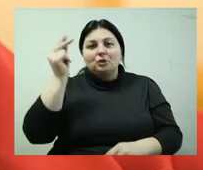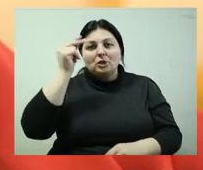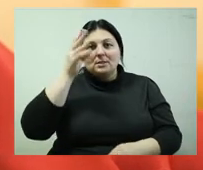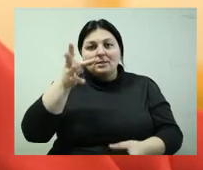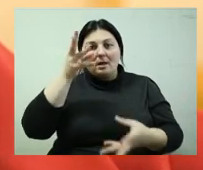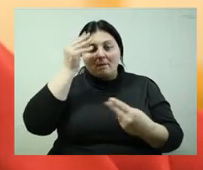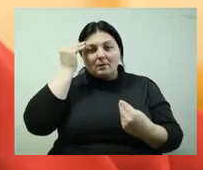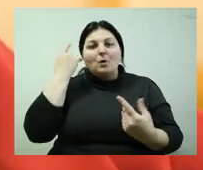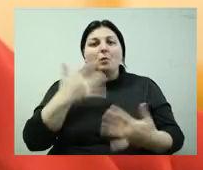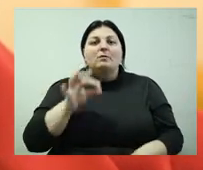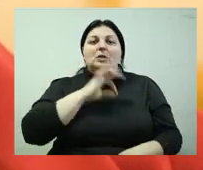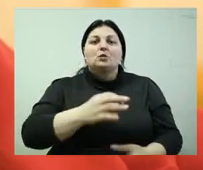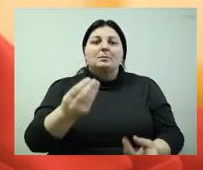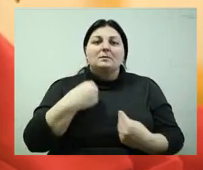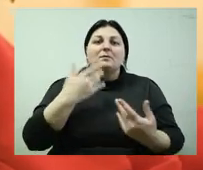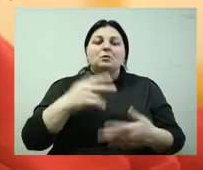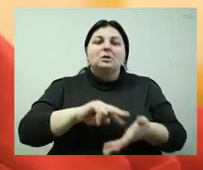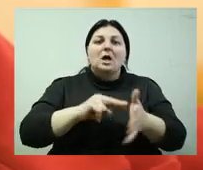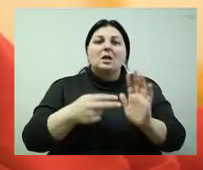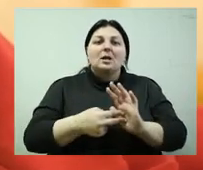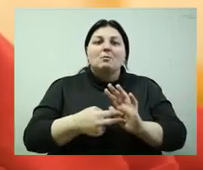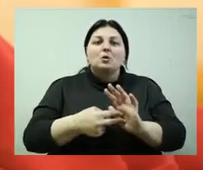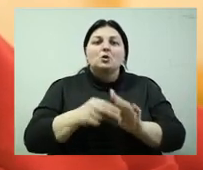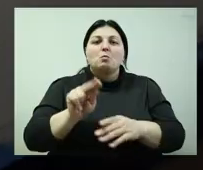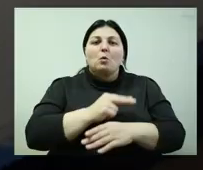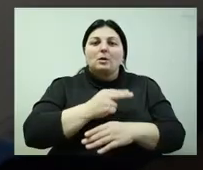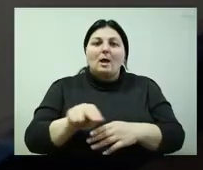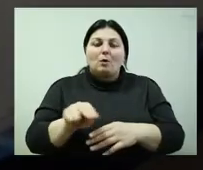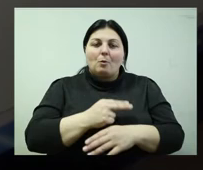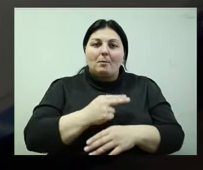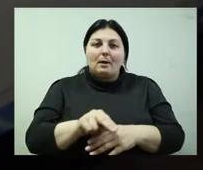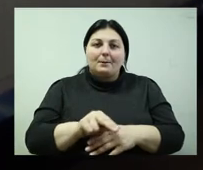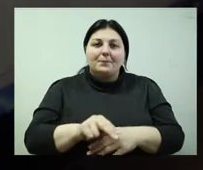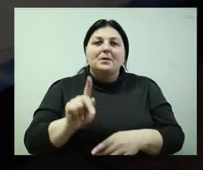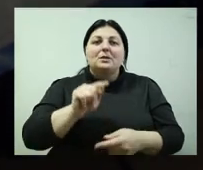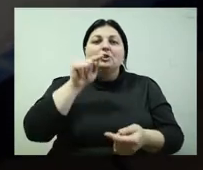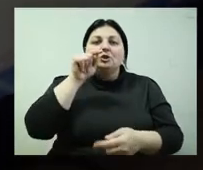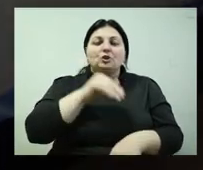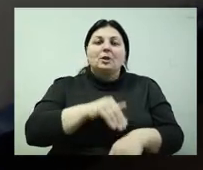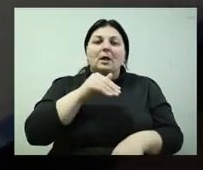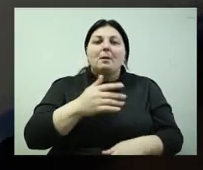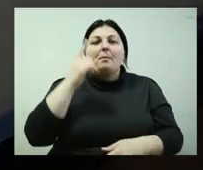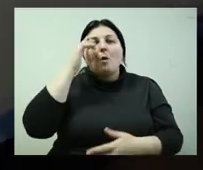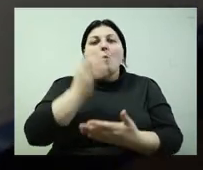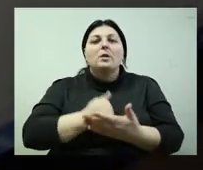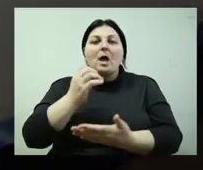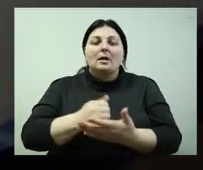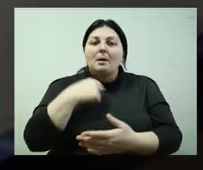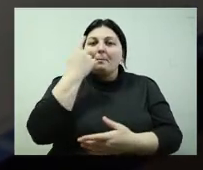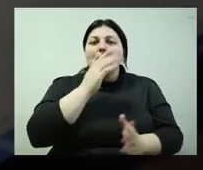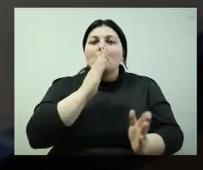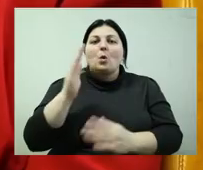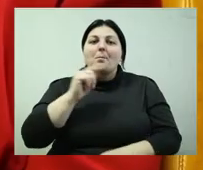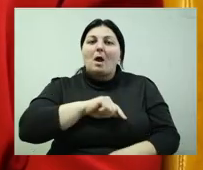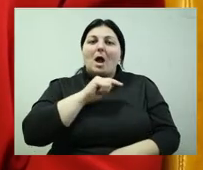რიგში ისევ და ისევ შრომის მოყვარეობა, მუდმივი სწრაფვა სიახლის ძიებისკენ, იმის უნარი, რომ მოვლენებზე